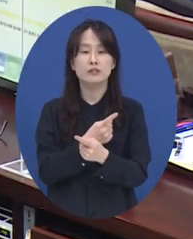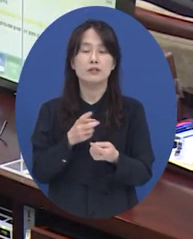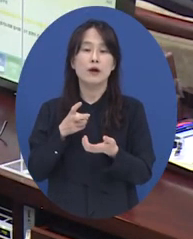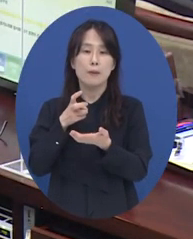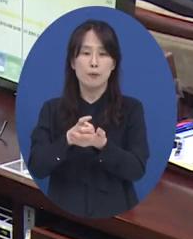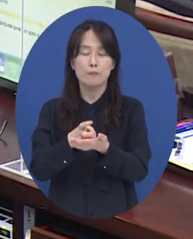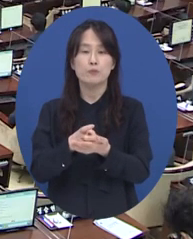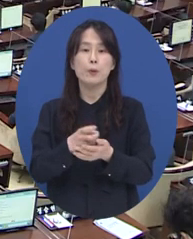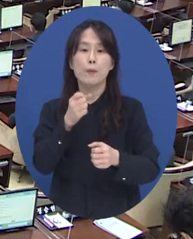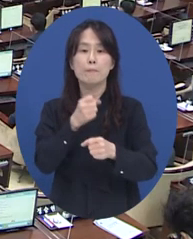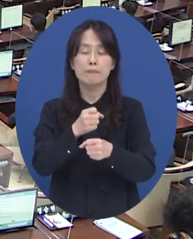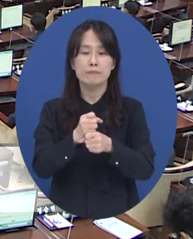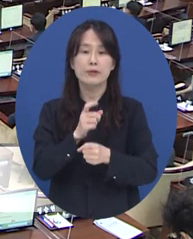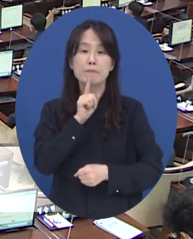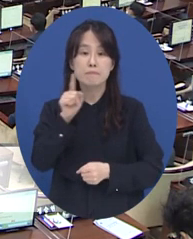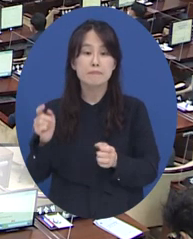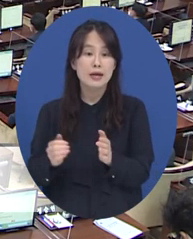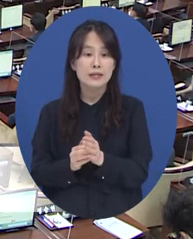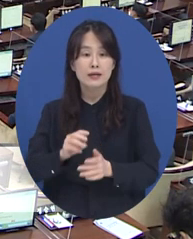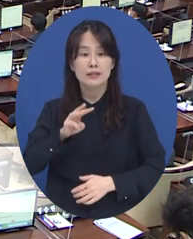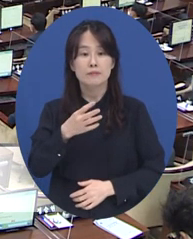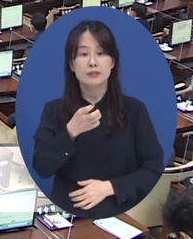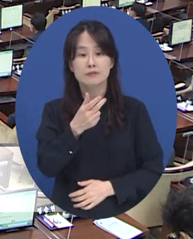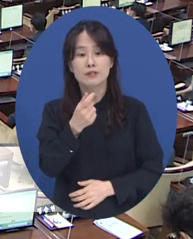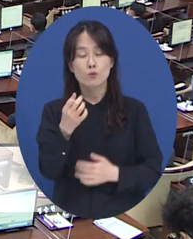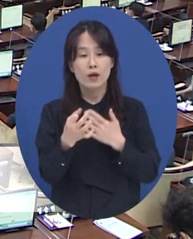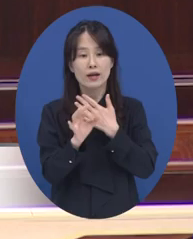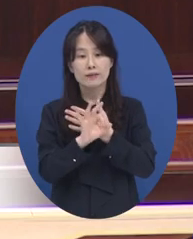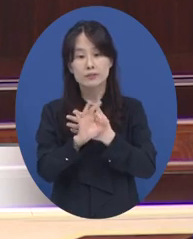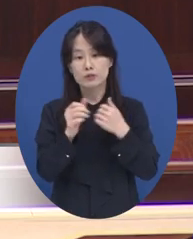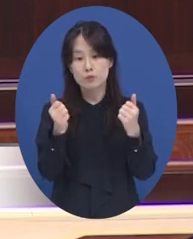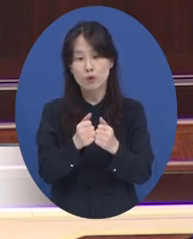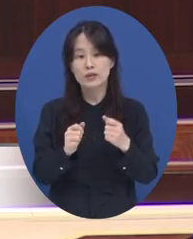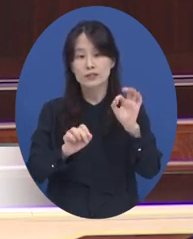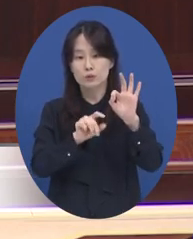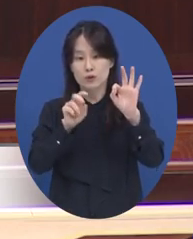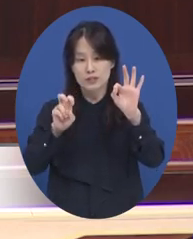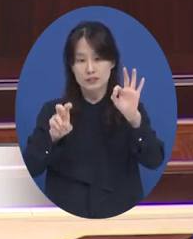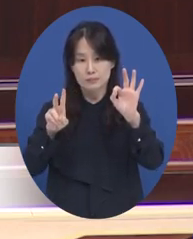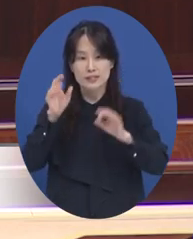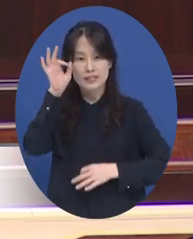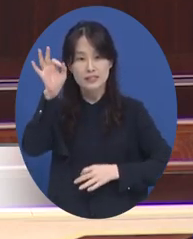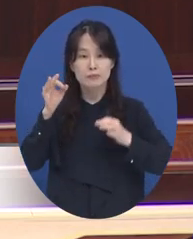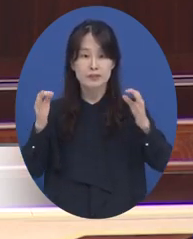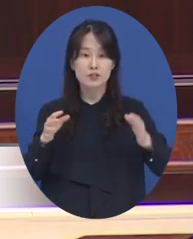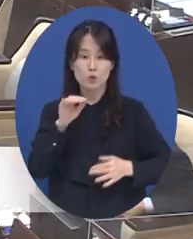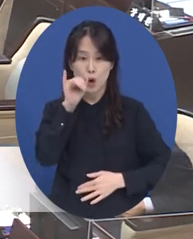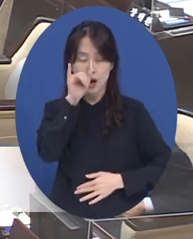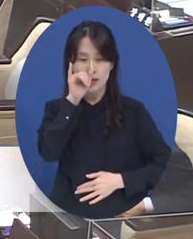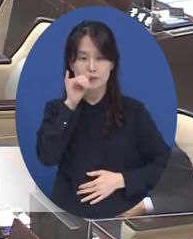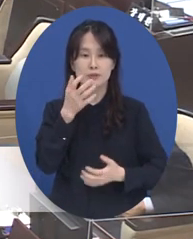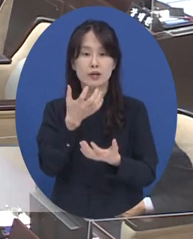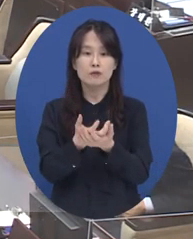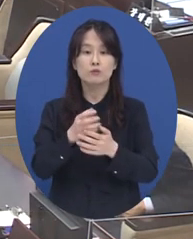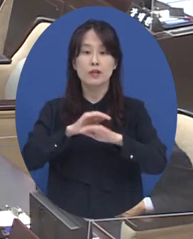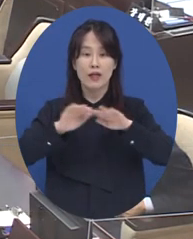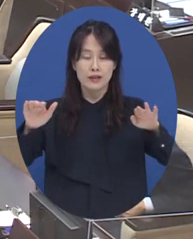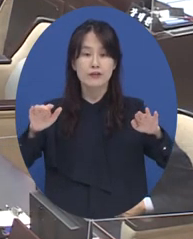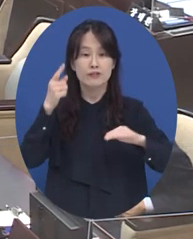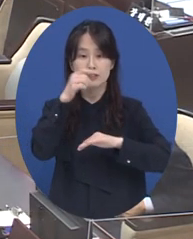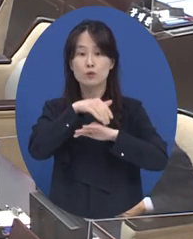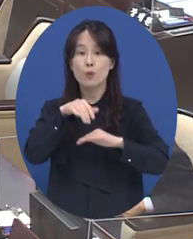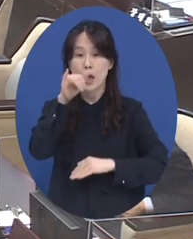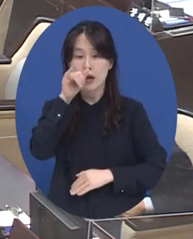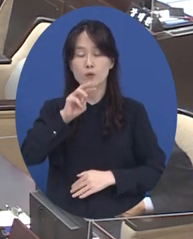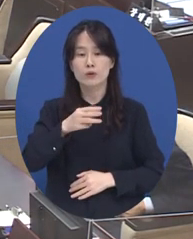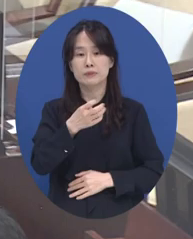나왔습니다 제 347회 임시회 는 오는 22일까지 10일간 진행돼 안건을 처리할 예정